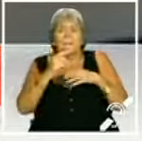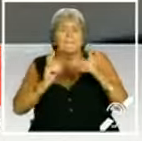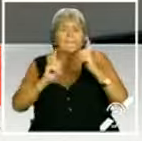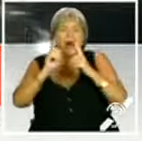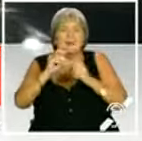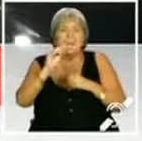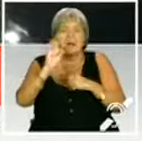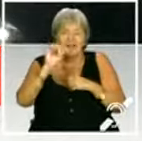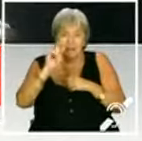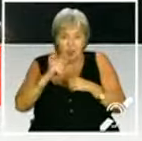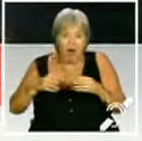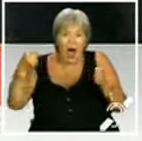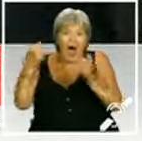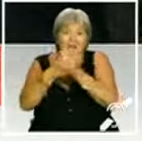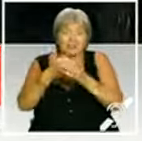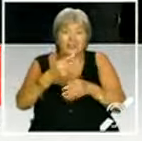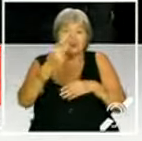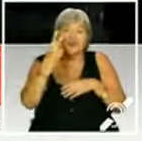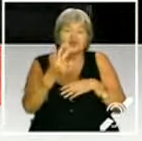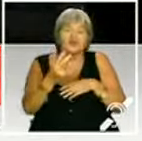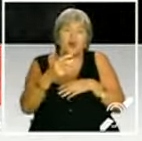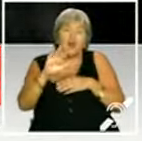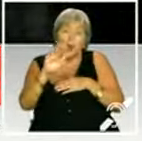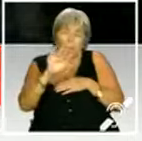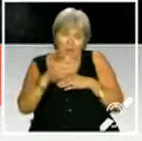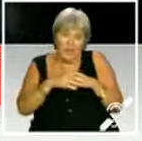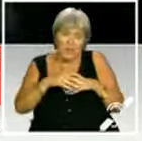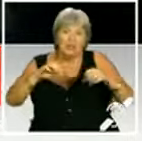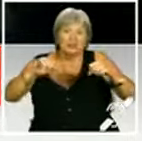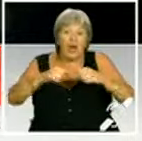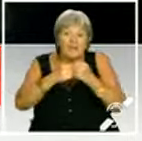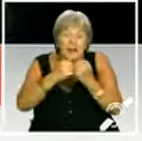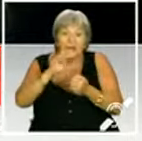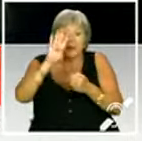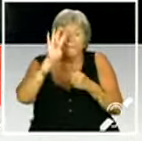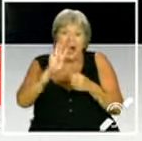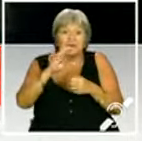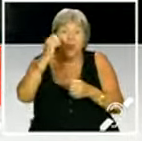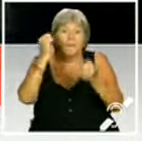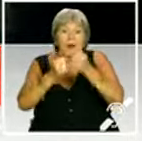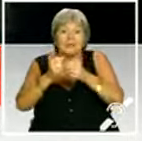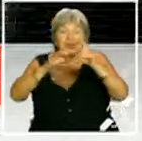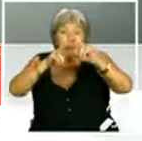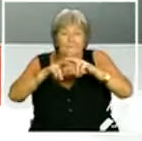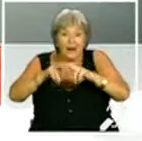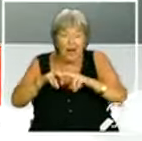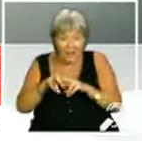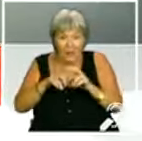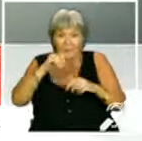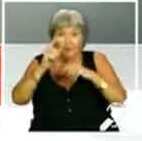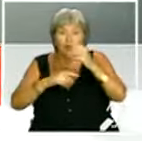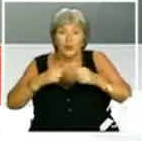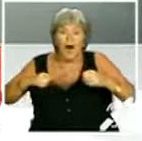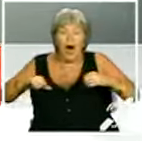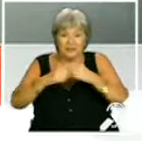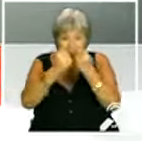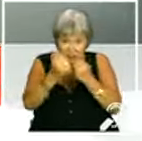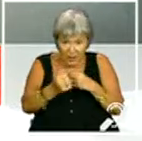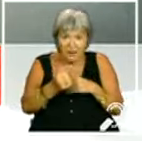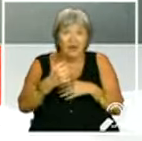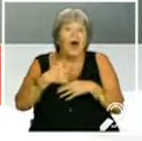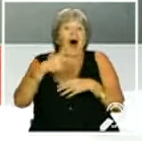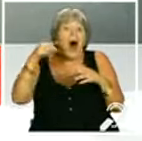a surprins și accidentat 2 pietoni și a avariat 4 autovehicule parcate. După producerea accidentului rutier, conducătorul auto